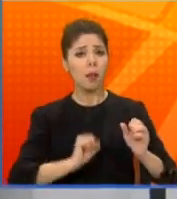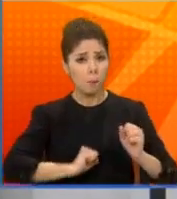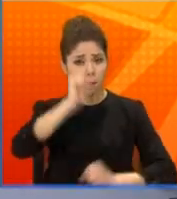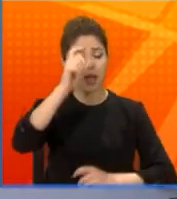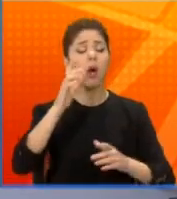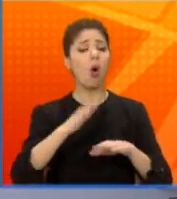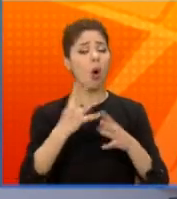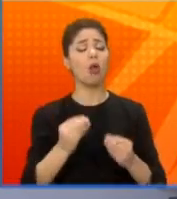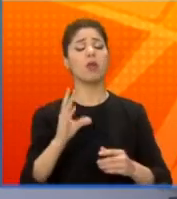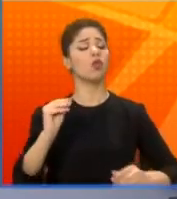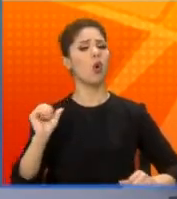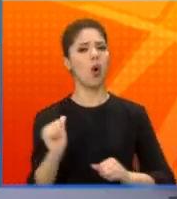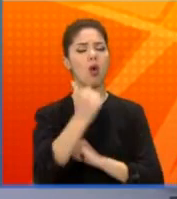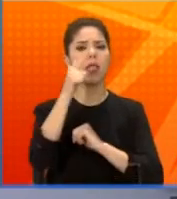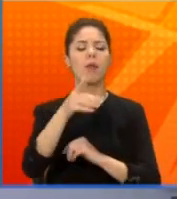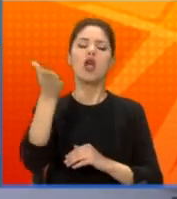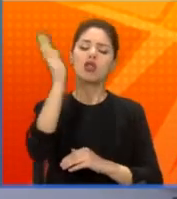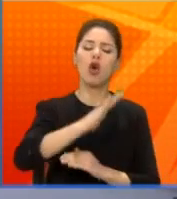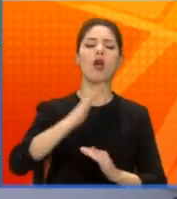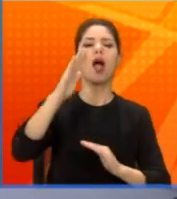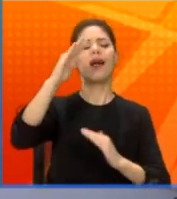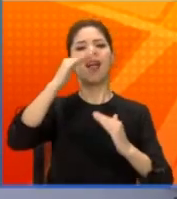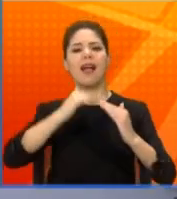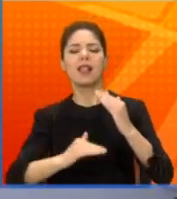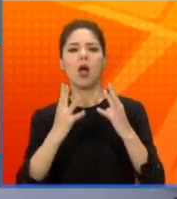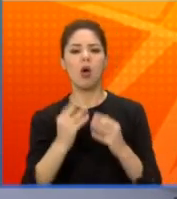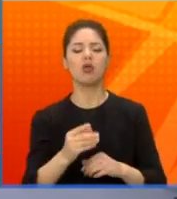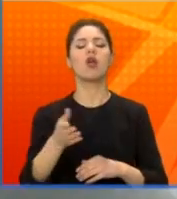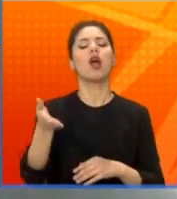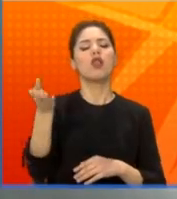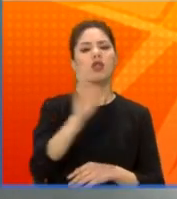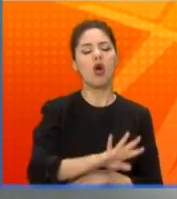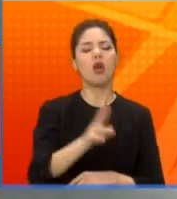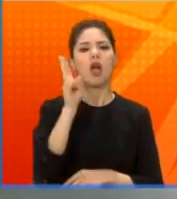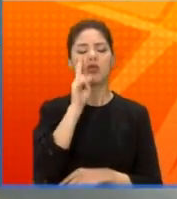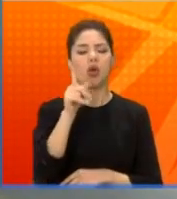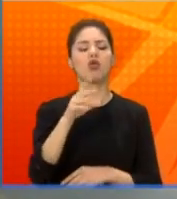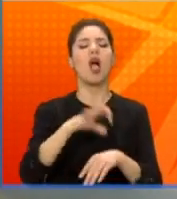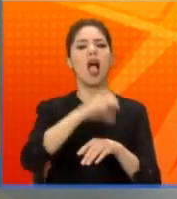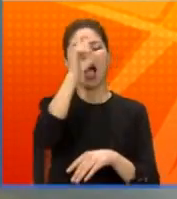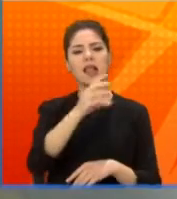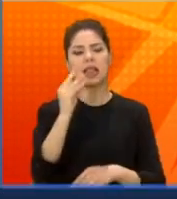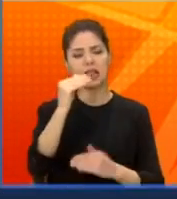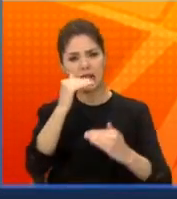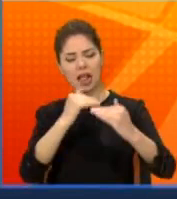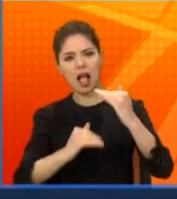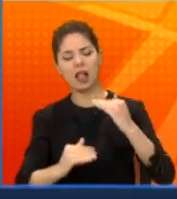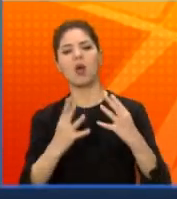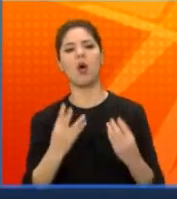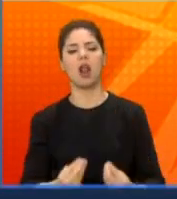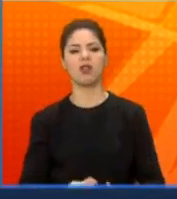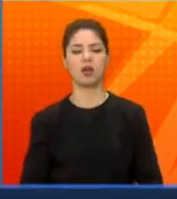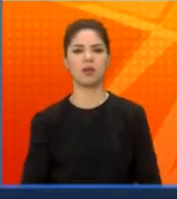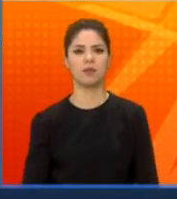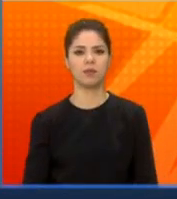yapması önemli. Çünkü ardından durağanlaşma süreci yaşanacak ve nihayetinde de vaka sayısında azalmalar görülecek. Bu şu